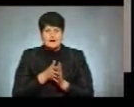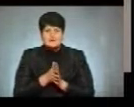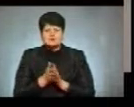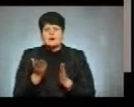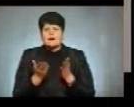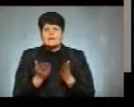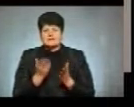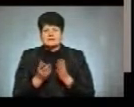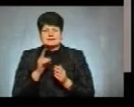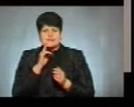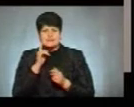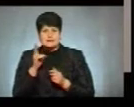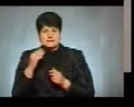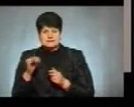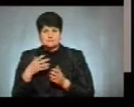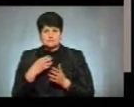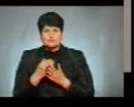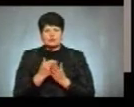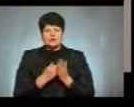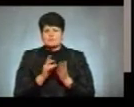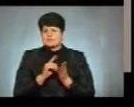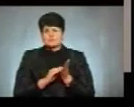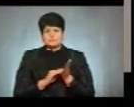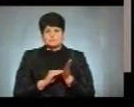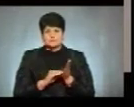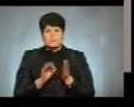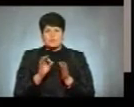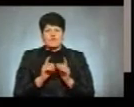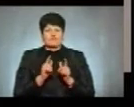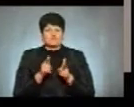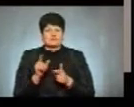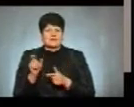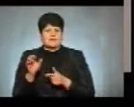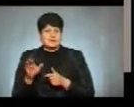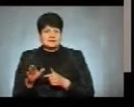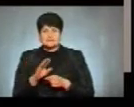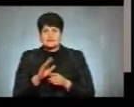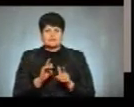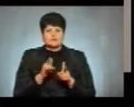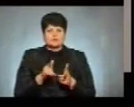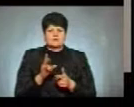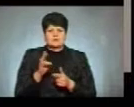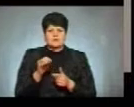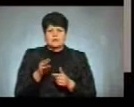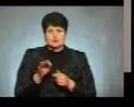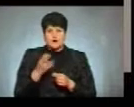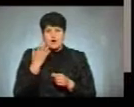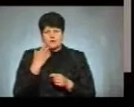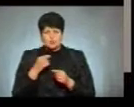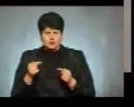проте Зеленський у своїй програмі не зазначив ні про вступ в ЄС, ні про вступ в НАТО, проте на уточнення наших